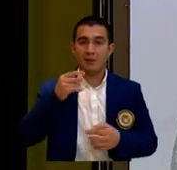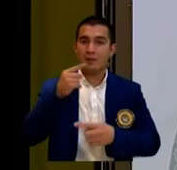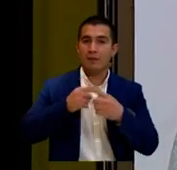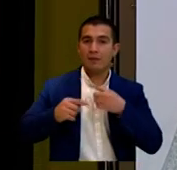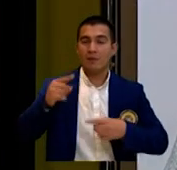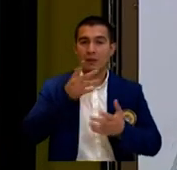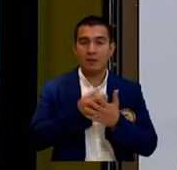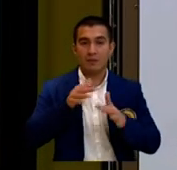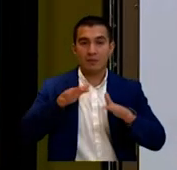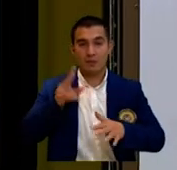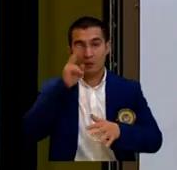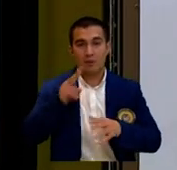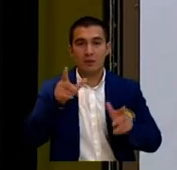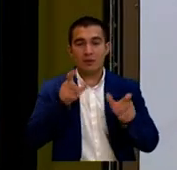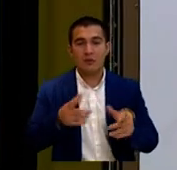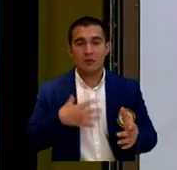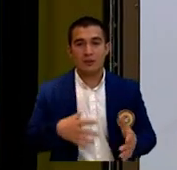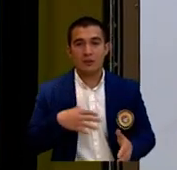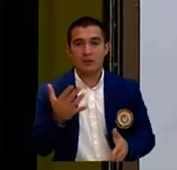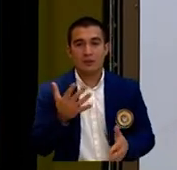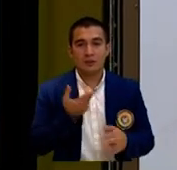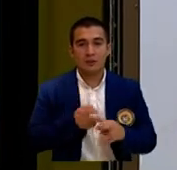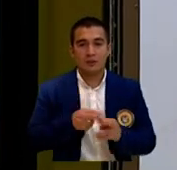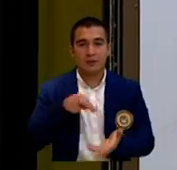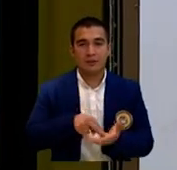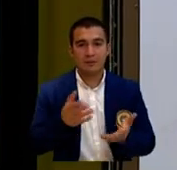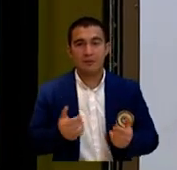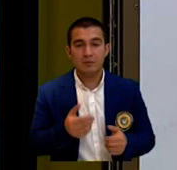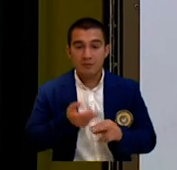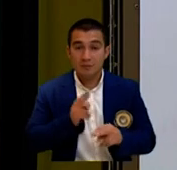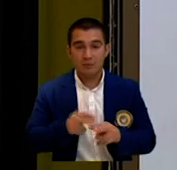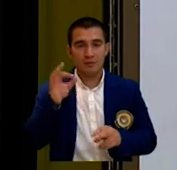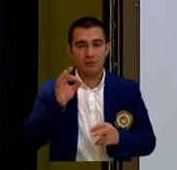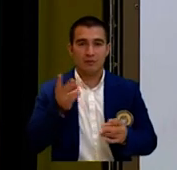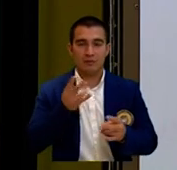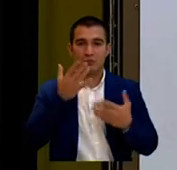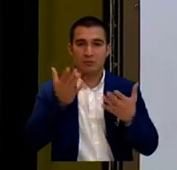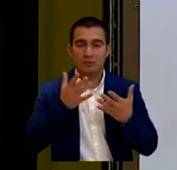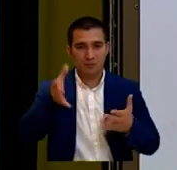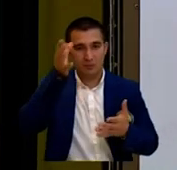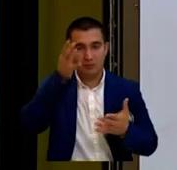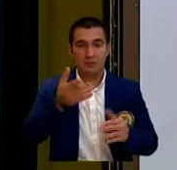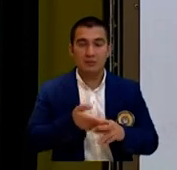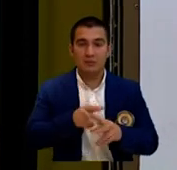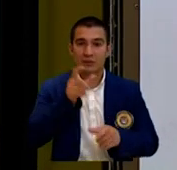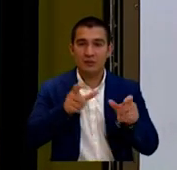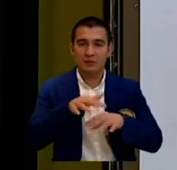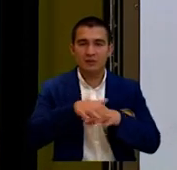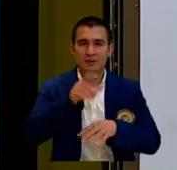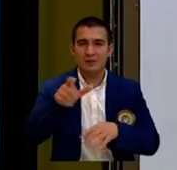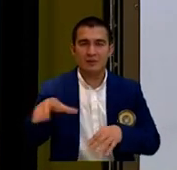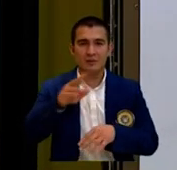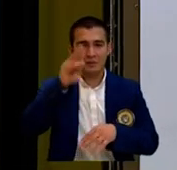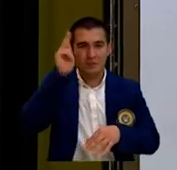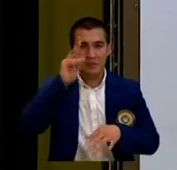Jadidchilar tarix fanini xalq orasida yoyishiga xizmat qilishar ekan, ular aholiga,